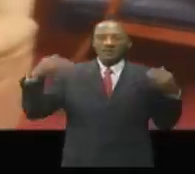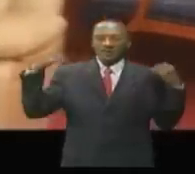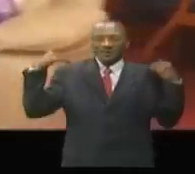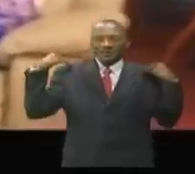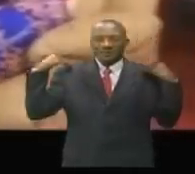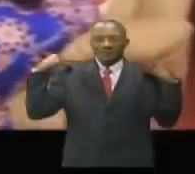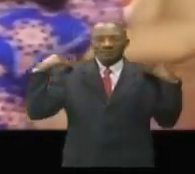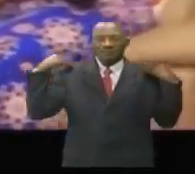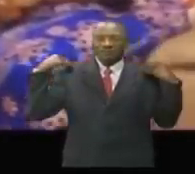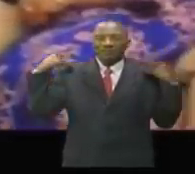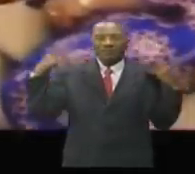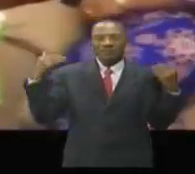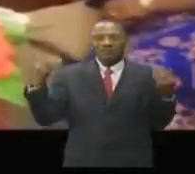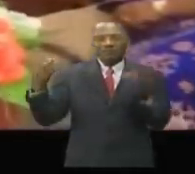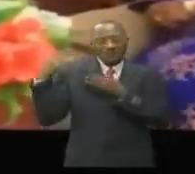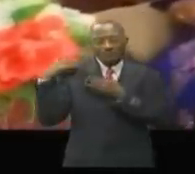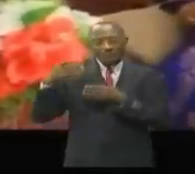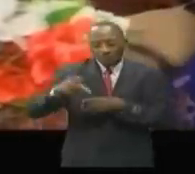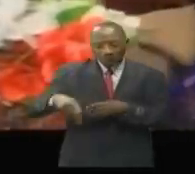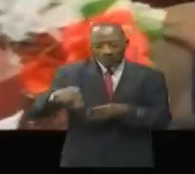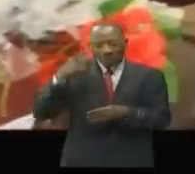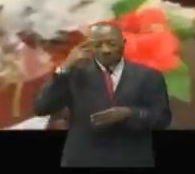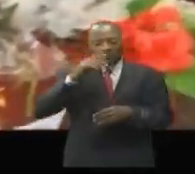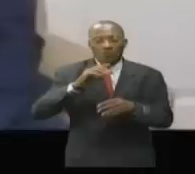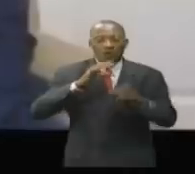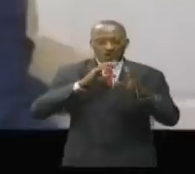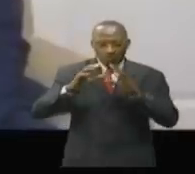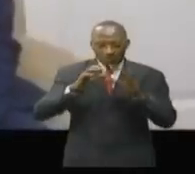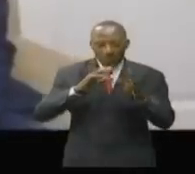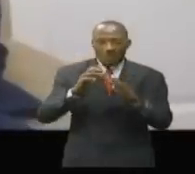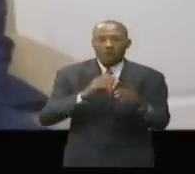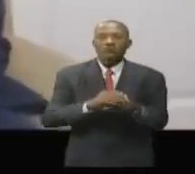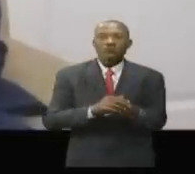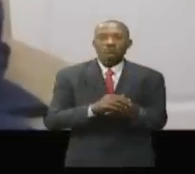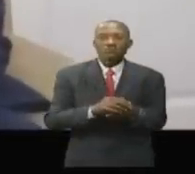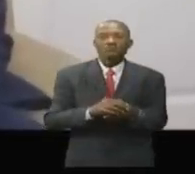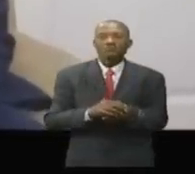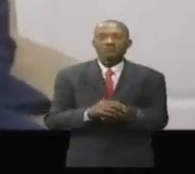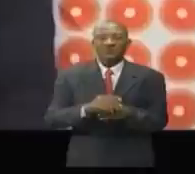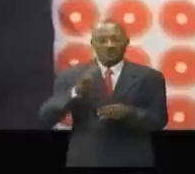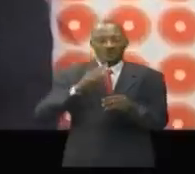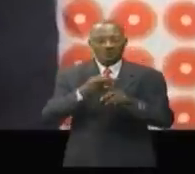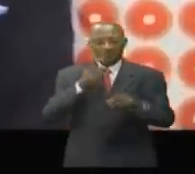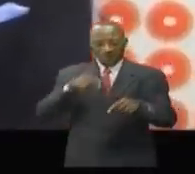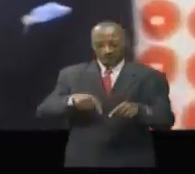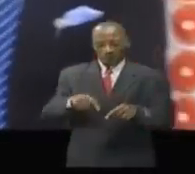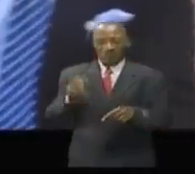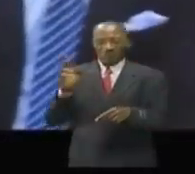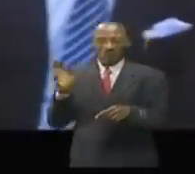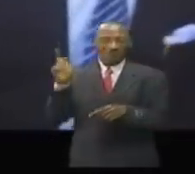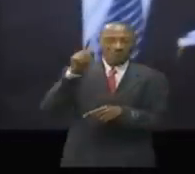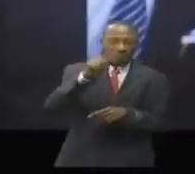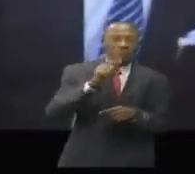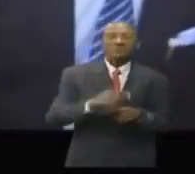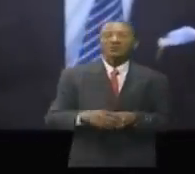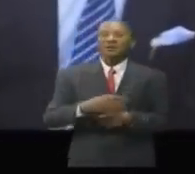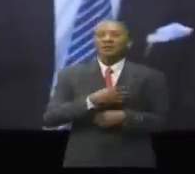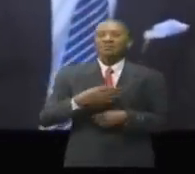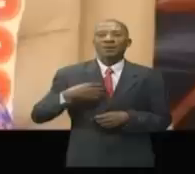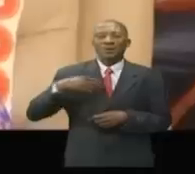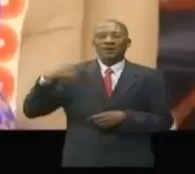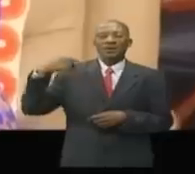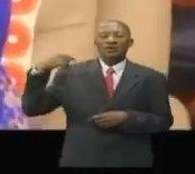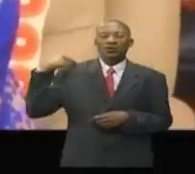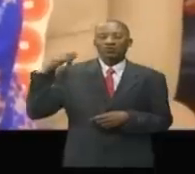communication, M. Gervin Mwepu, et sa suite venue de Kinshasa. La gouverneure s'est dit satisfaite de voir